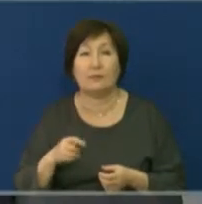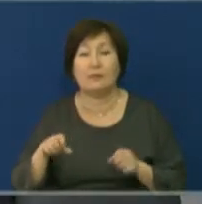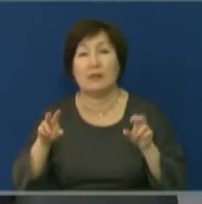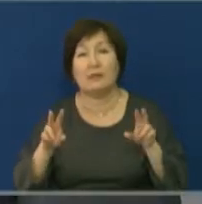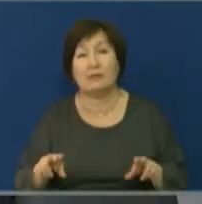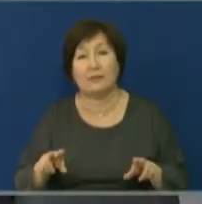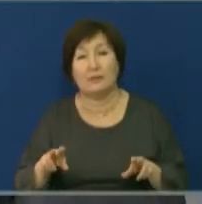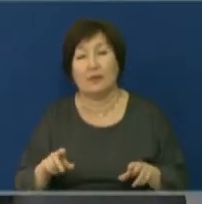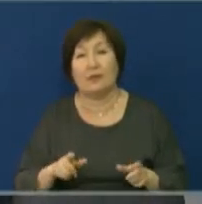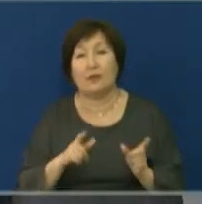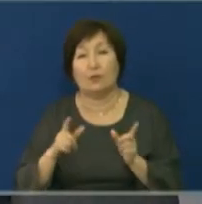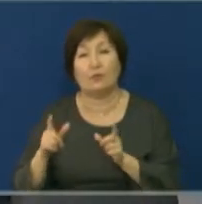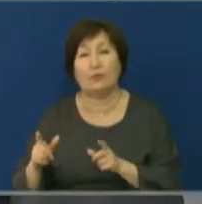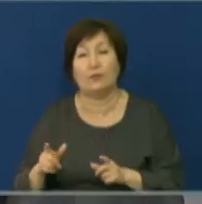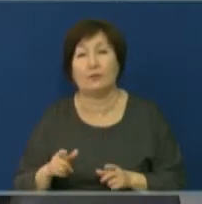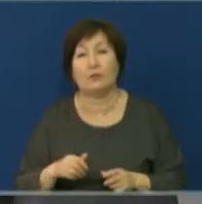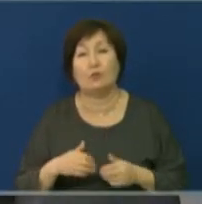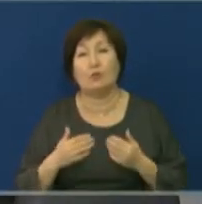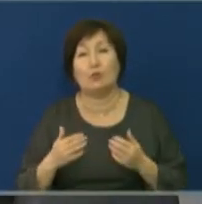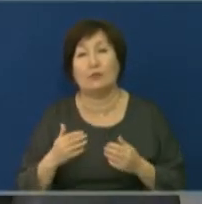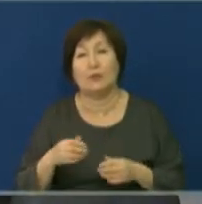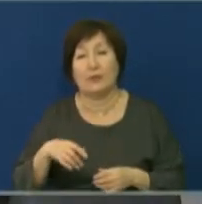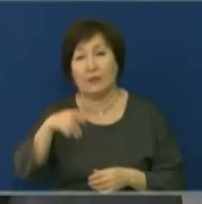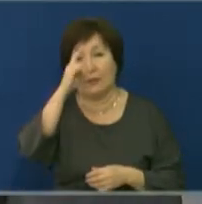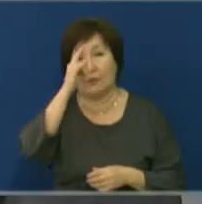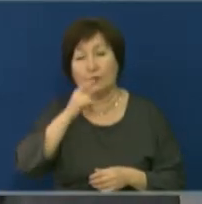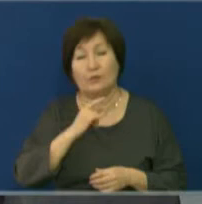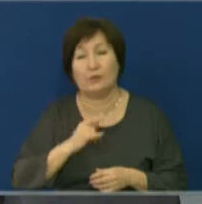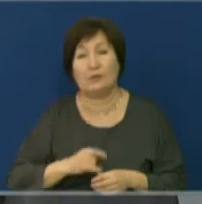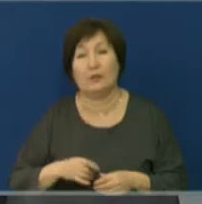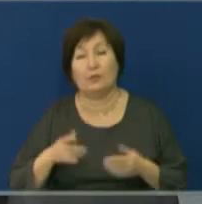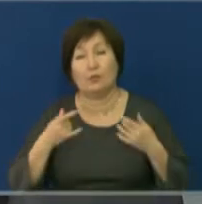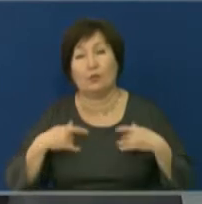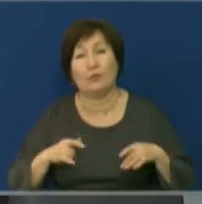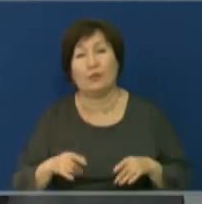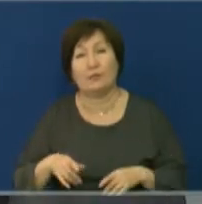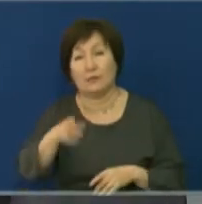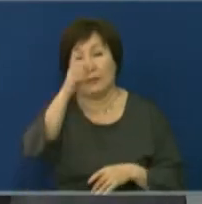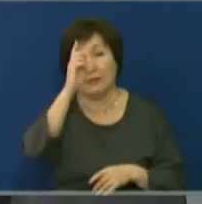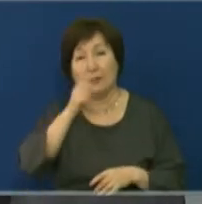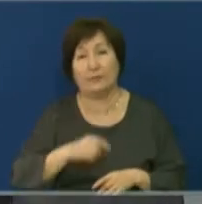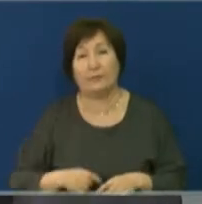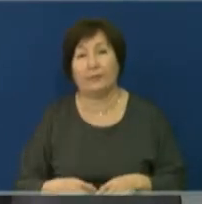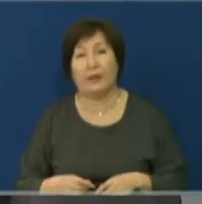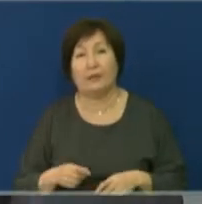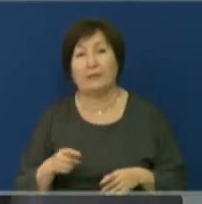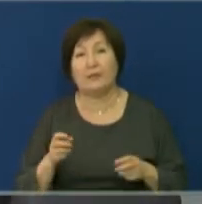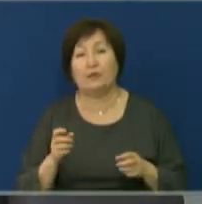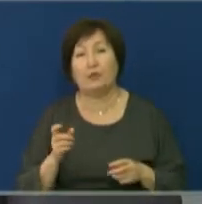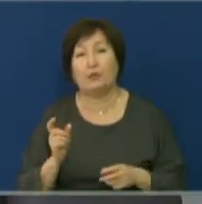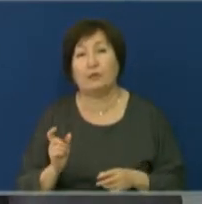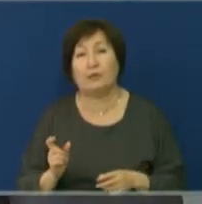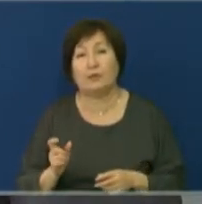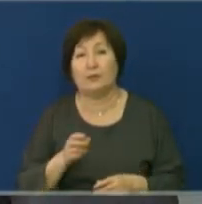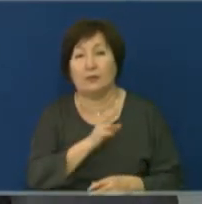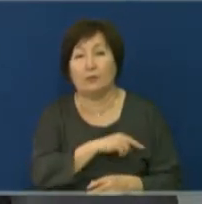настоящее время проходит конкурс, потенциальный отбор в ряды сотрудников антикоррупционной службы. Мы просим всех